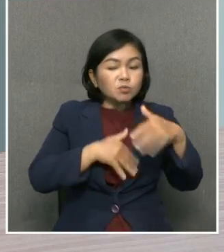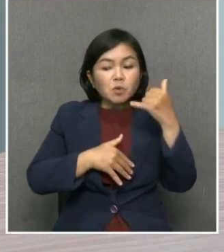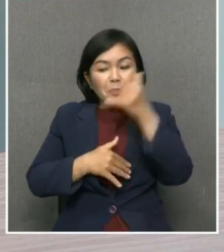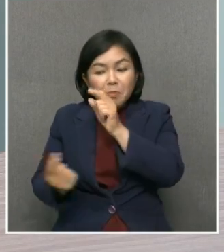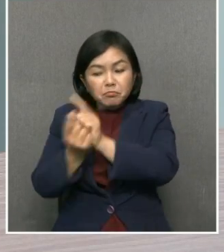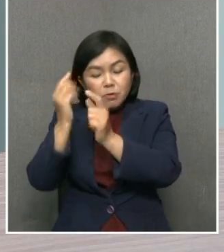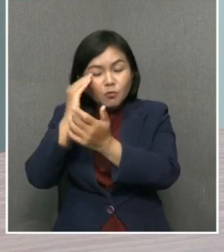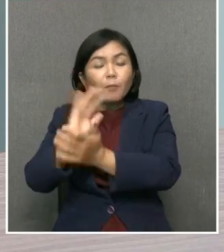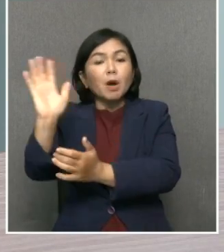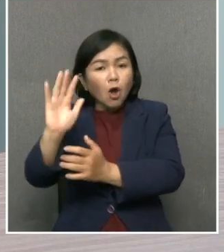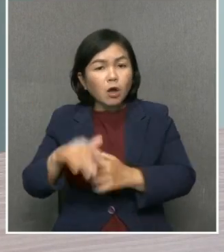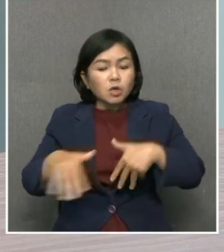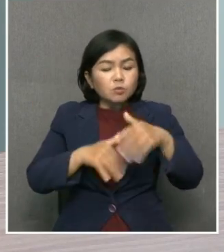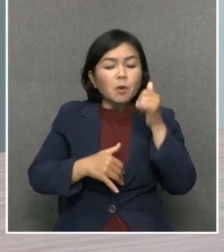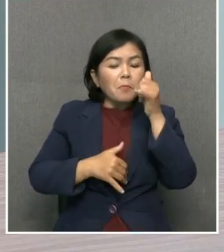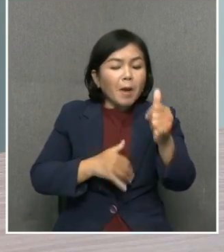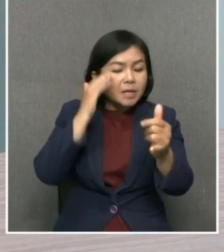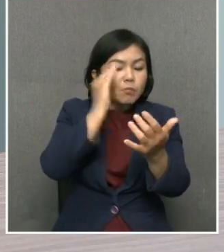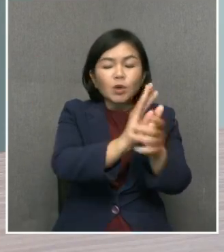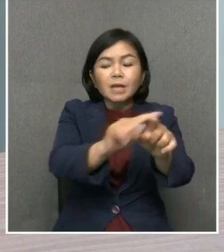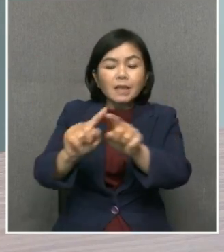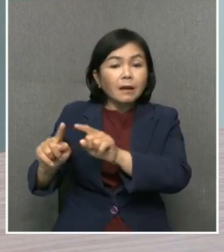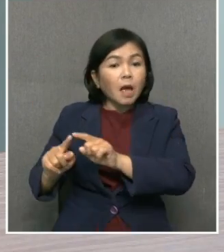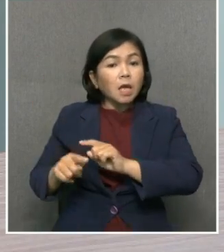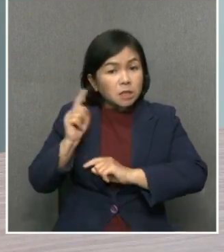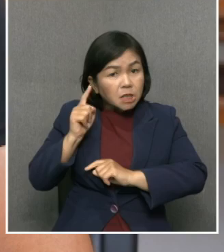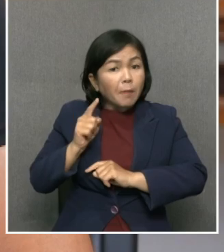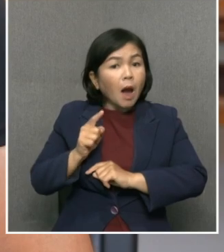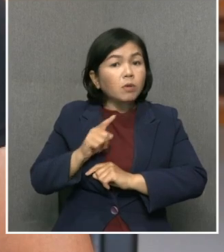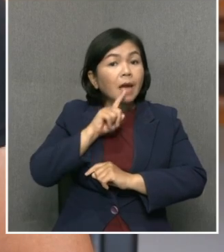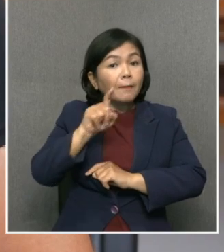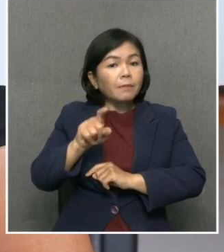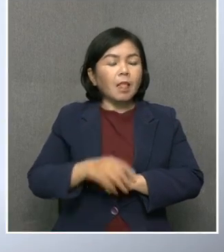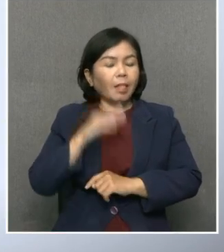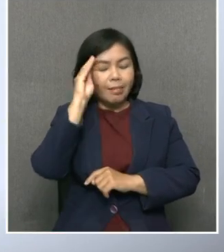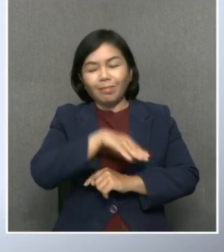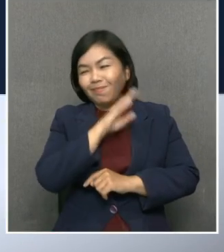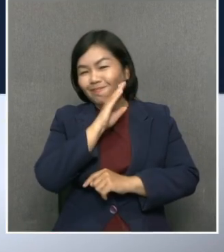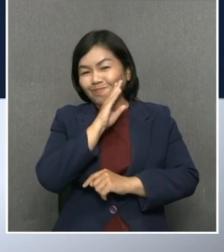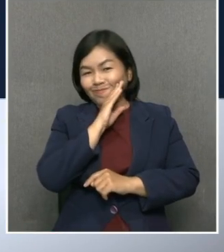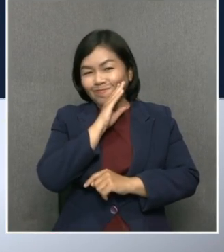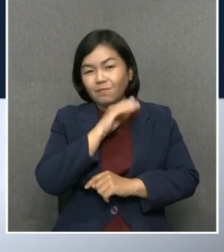ปราบปาไม่ต้องไปแจ้งความที่บชกของหน่วยงานต่างๆอันนี้ข่าวจริงข่าวปลอมค่ะข่าวปลอม